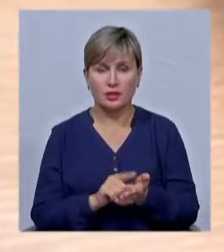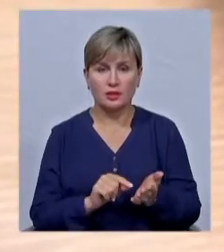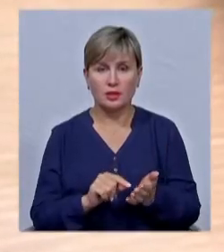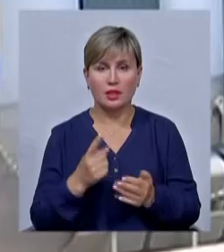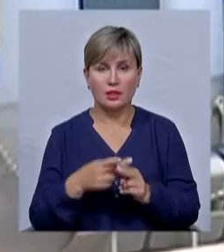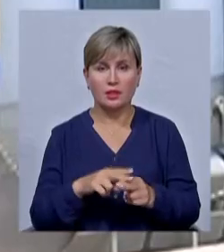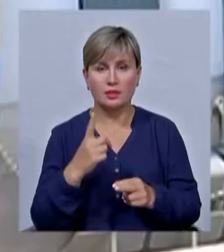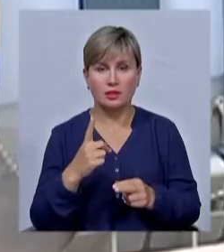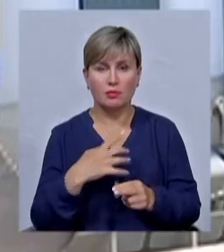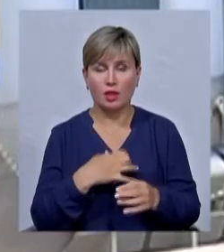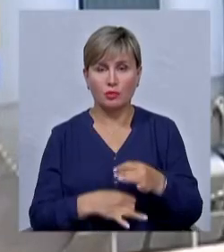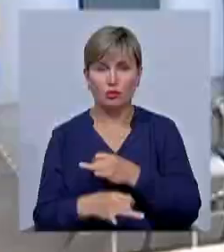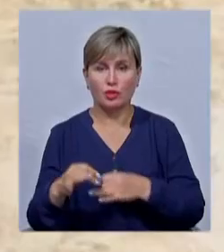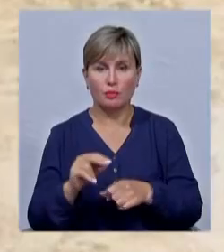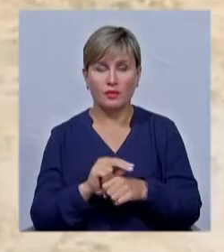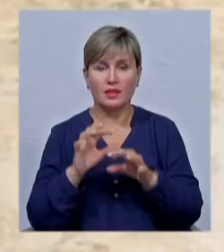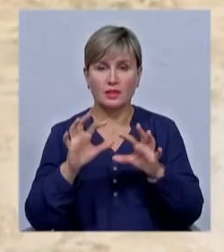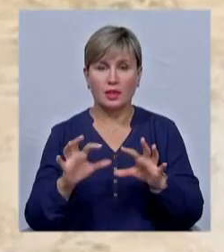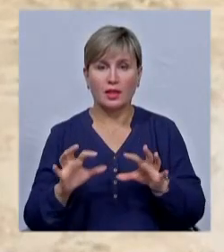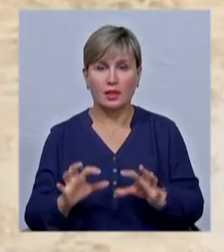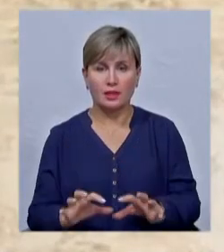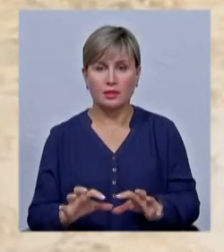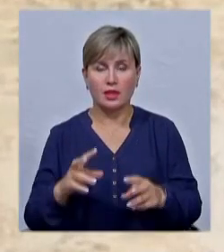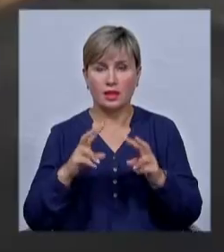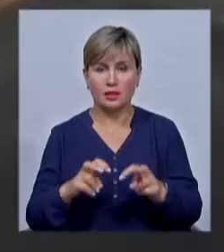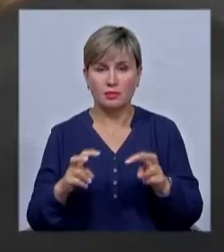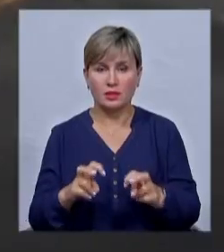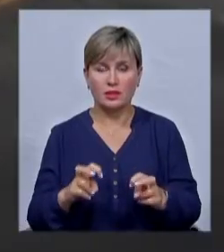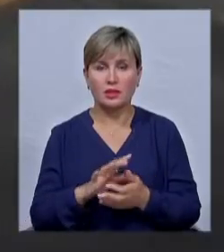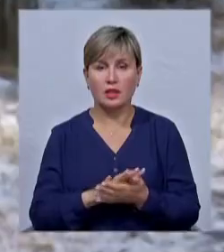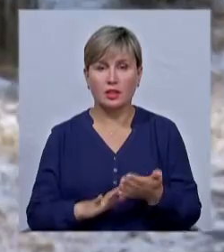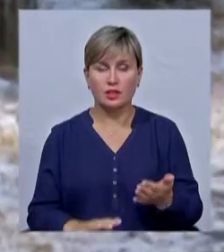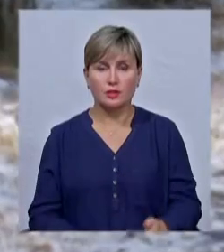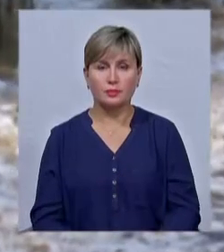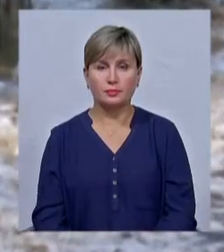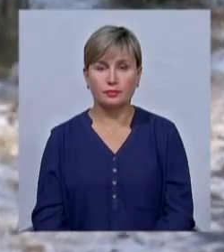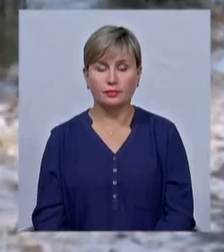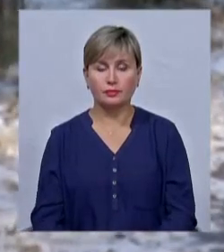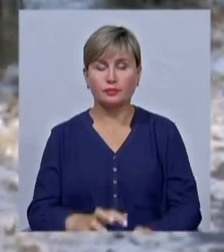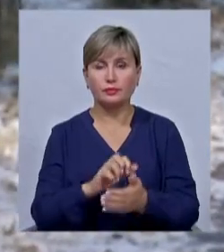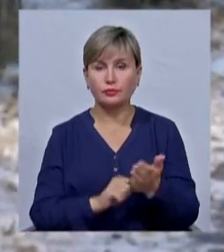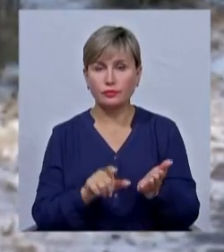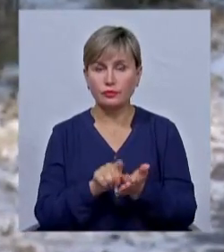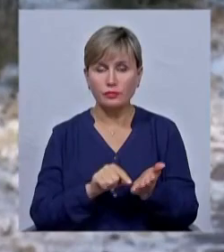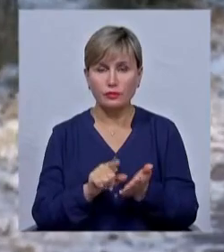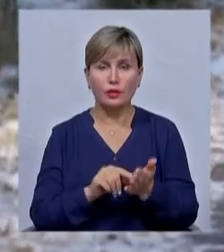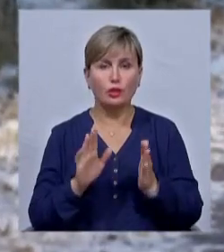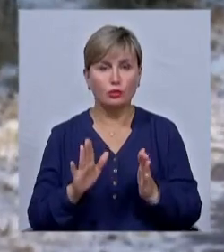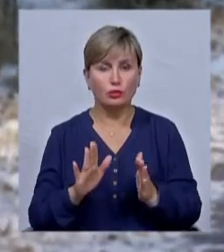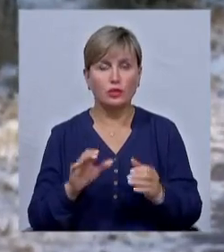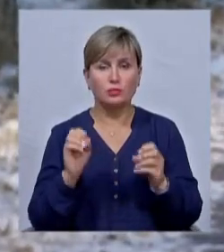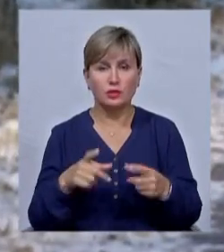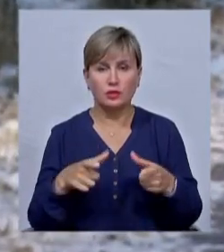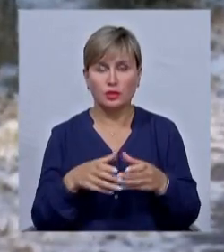одной из самых обсуждаемых поправок законодательстве разбиралась татьяна ким снять накопления сможет только определенной